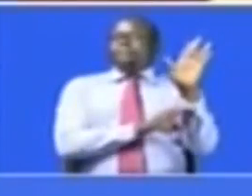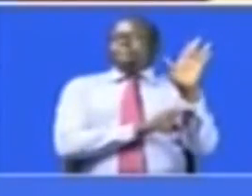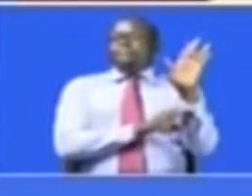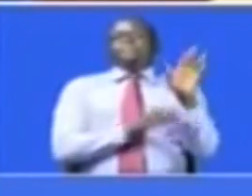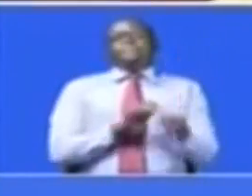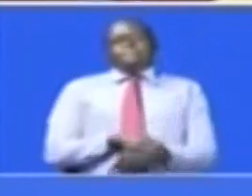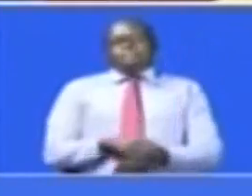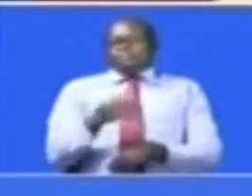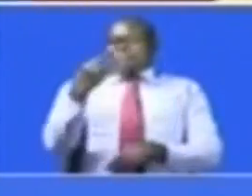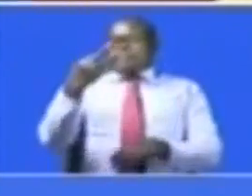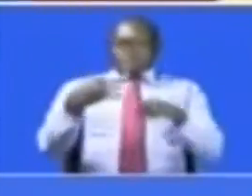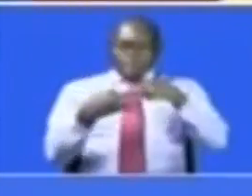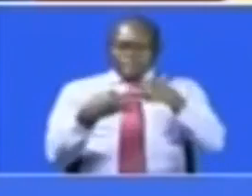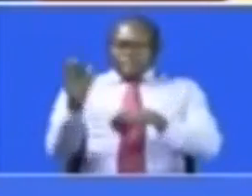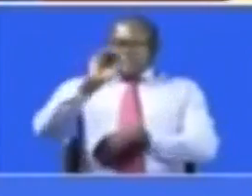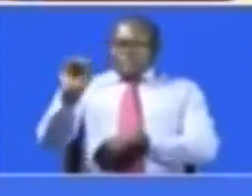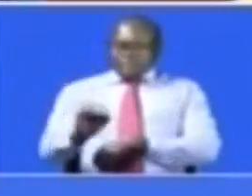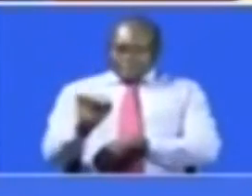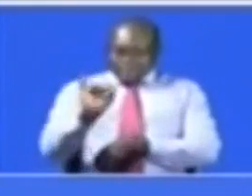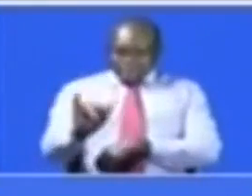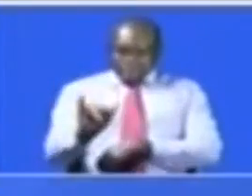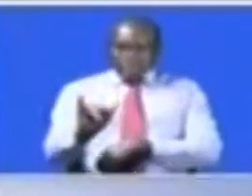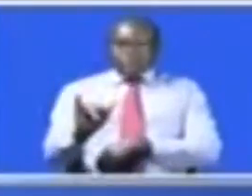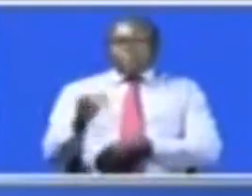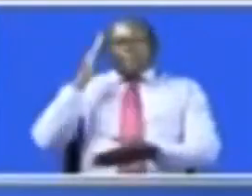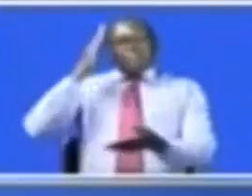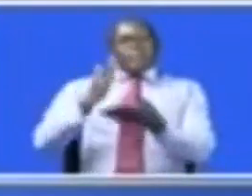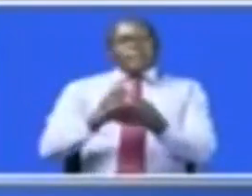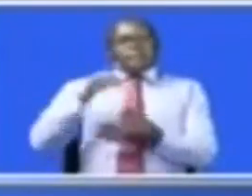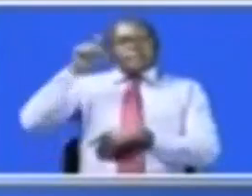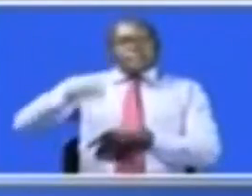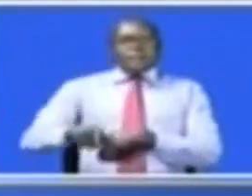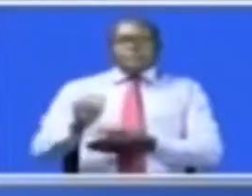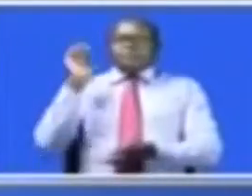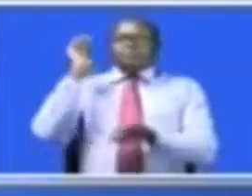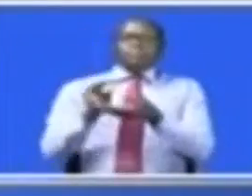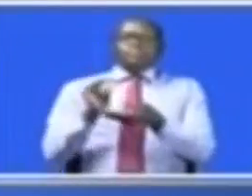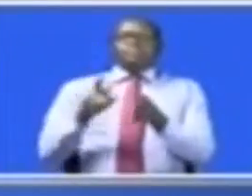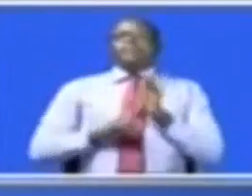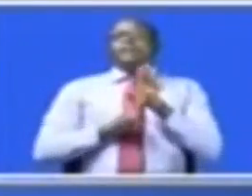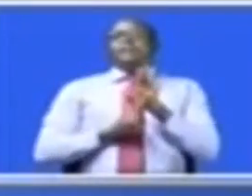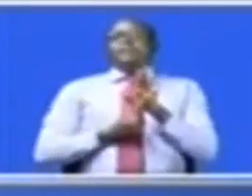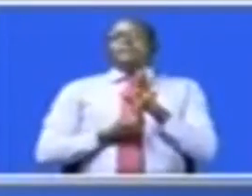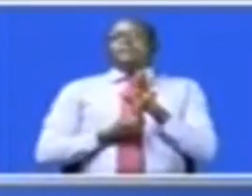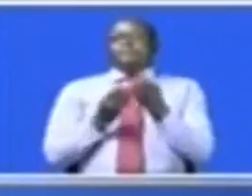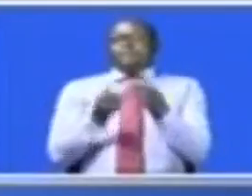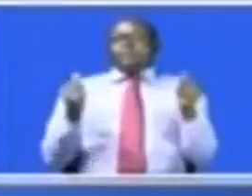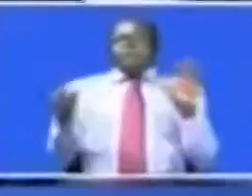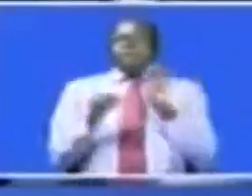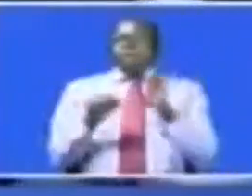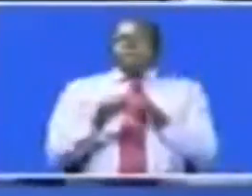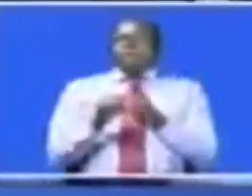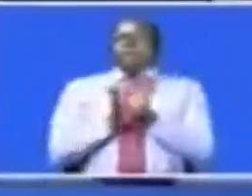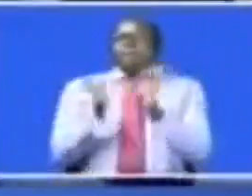areas. 38% on the other hand believe that there's need to reduce the number of representatives to cut back on